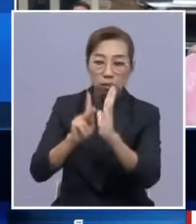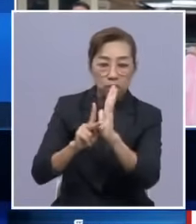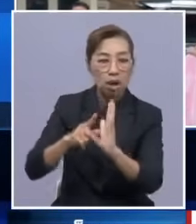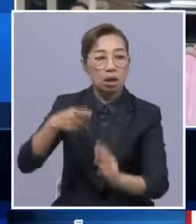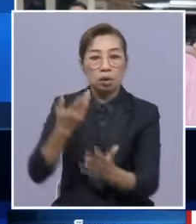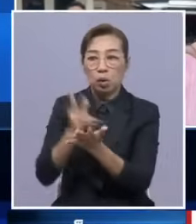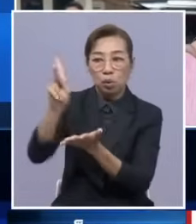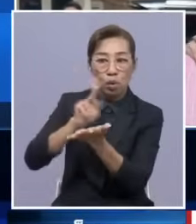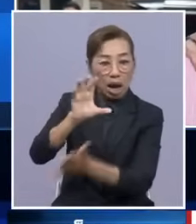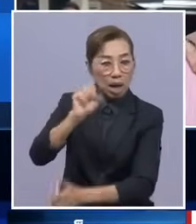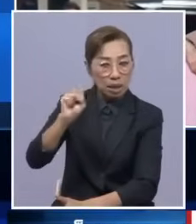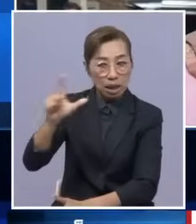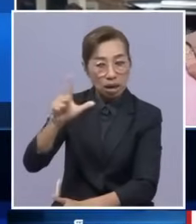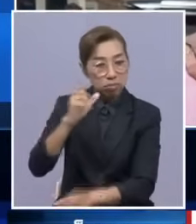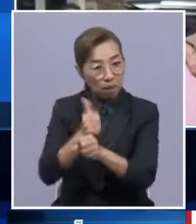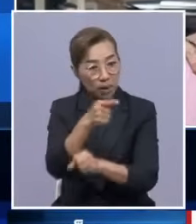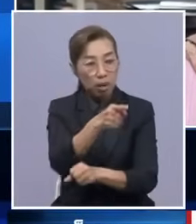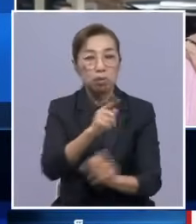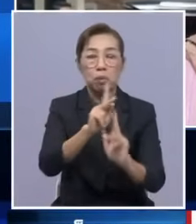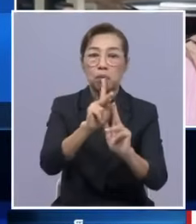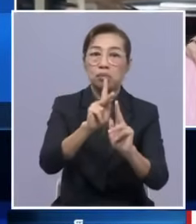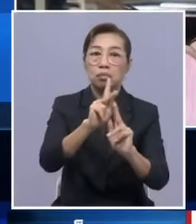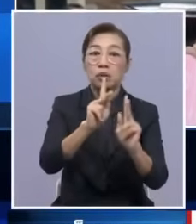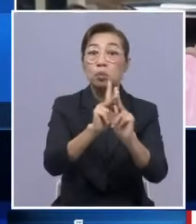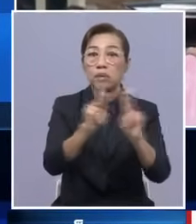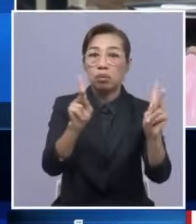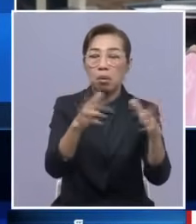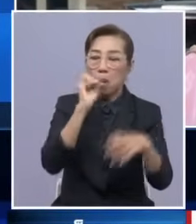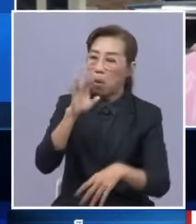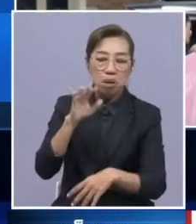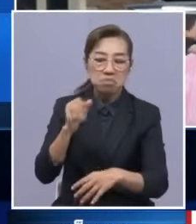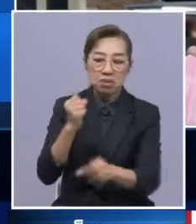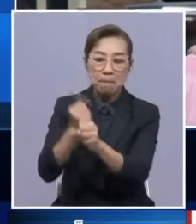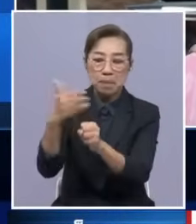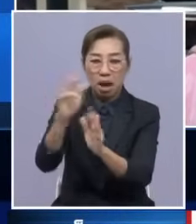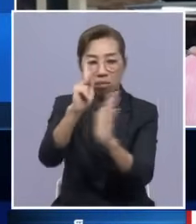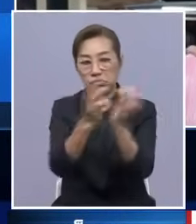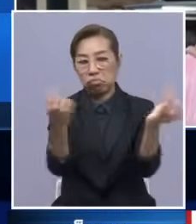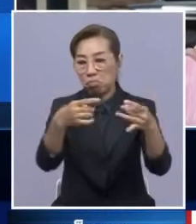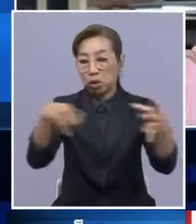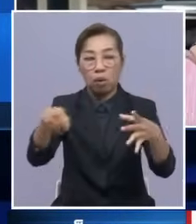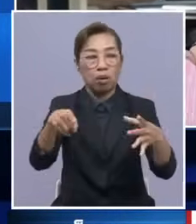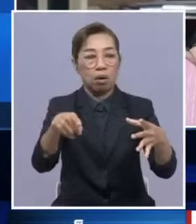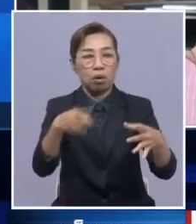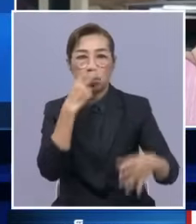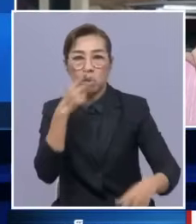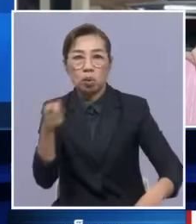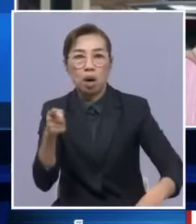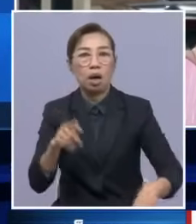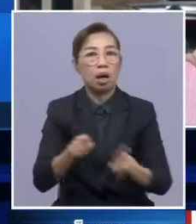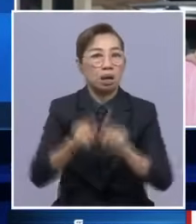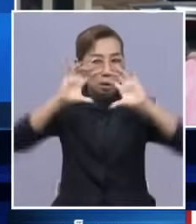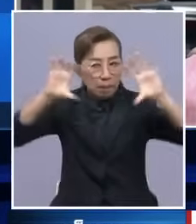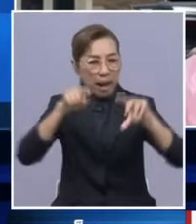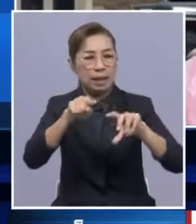ไม่ชอบด้วยกฎหมายโดยเฉพาะอาจจะขัดต่อรัฐธรรมนูญก็ต้องลุ้นว่ารัฐบาลเนี่ยจะลุยไฟดันกฎหมายดังกล่าวเข้าสภ